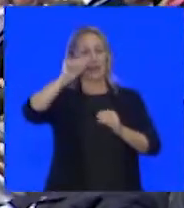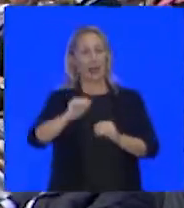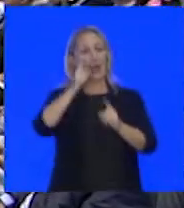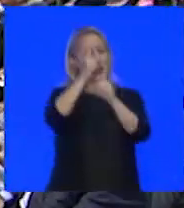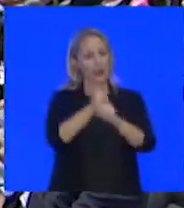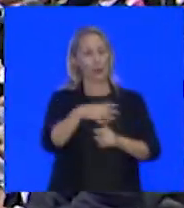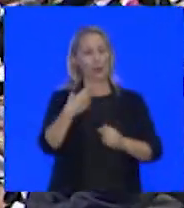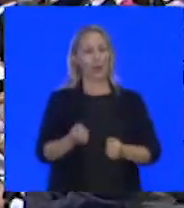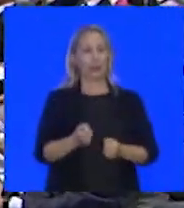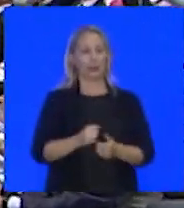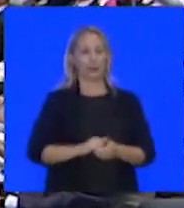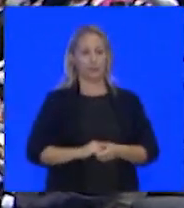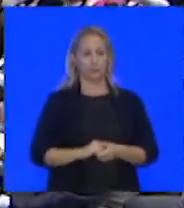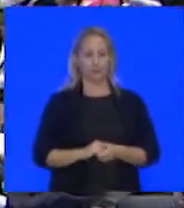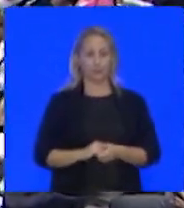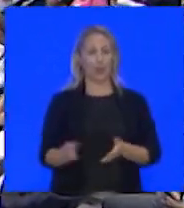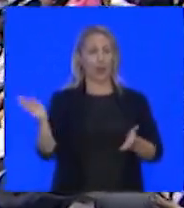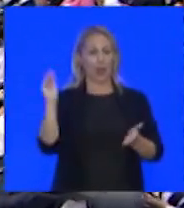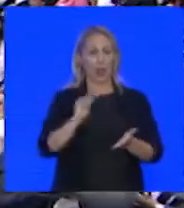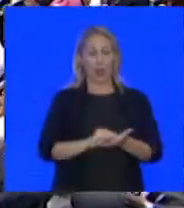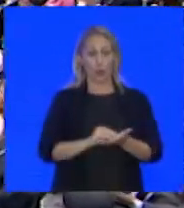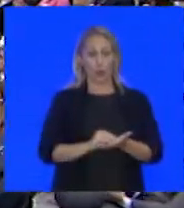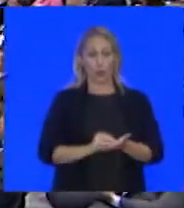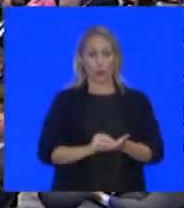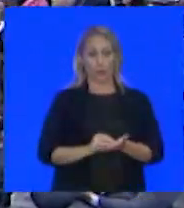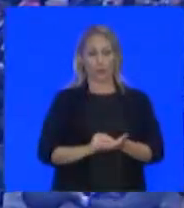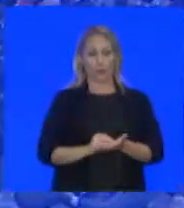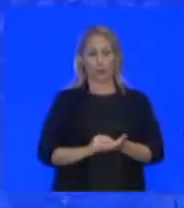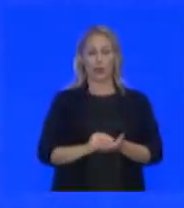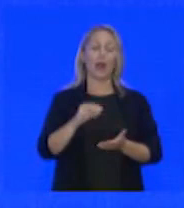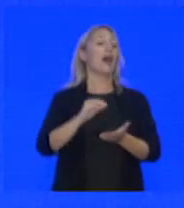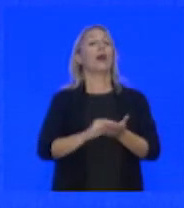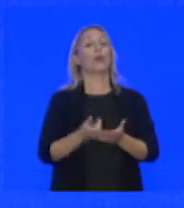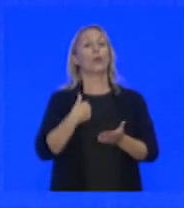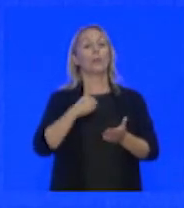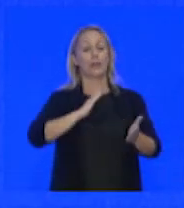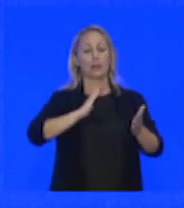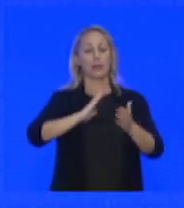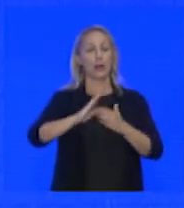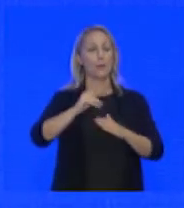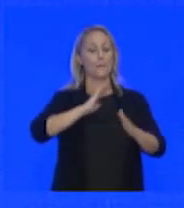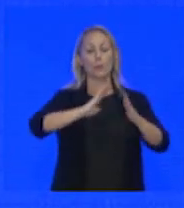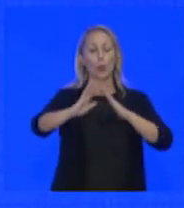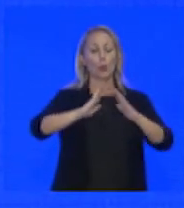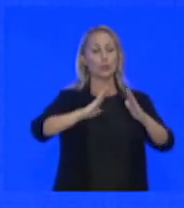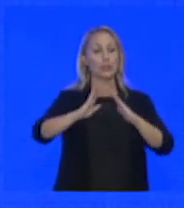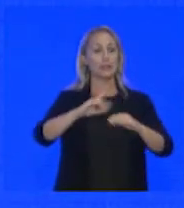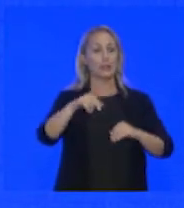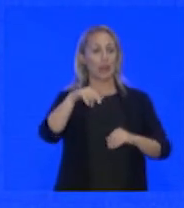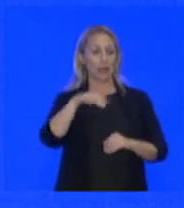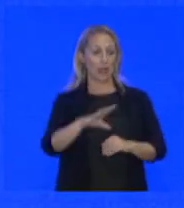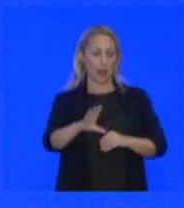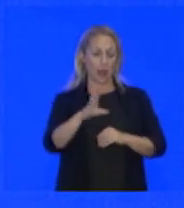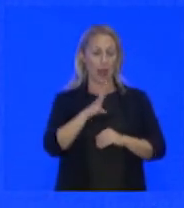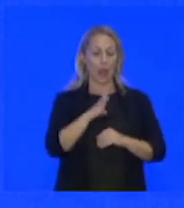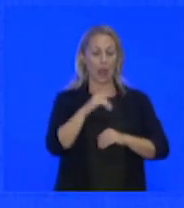Και σύντομα ελπίζουμε ότι θα έχουμε τη δυνατότητα αυτή η προστασία της κατηγορίας των συμπολιτών μας να πάρει μια